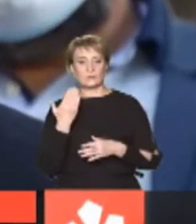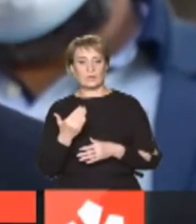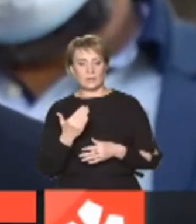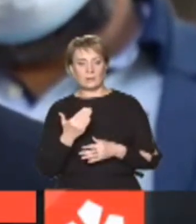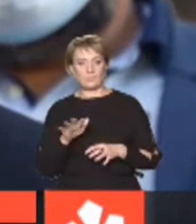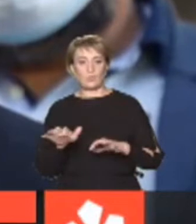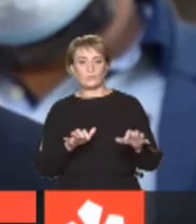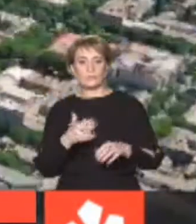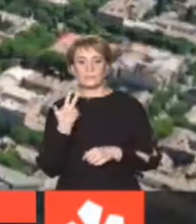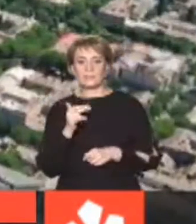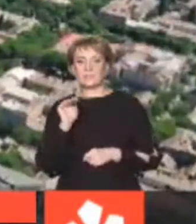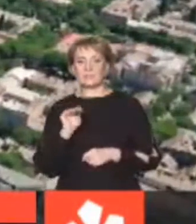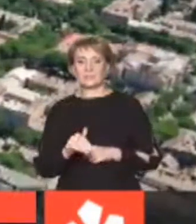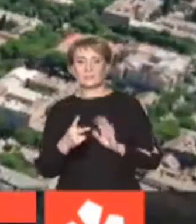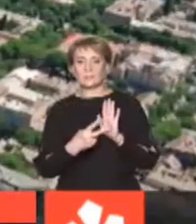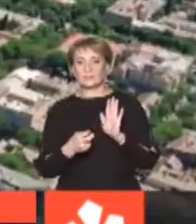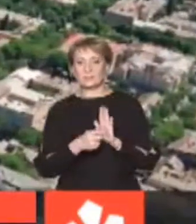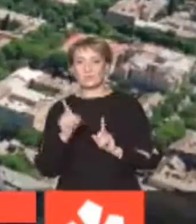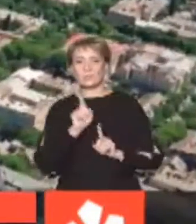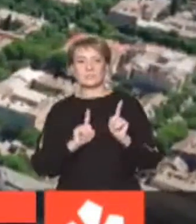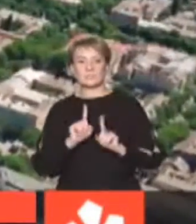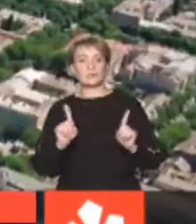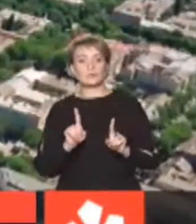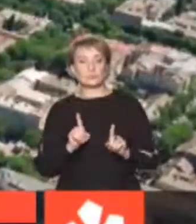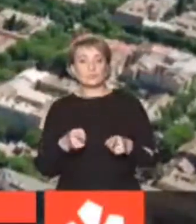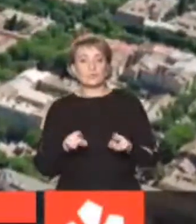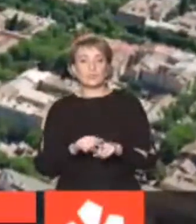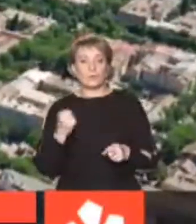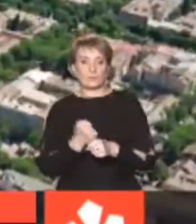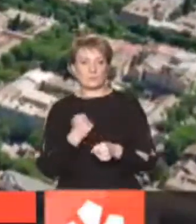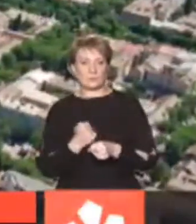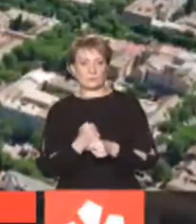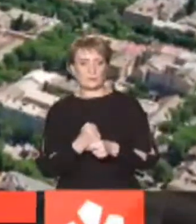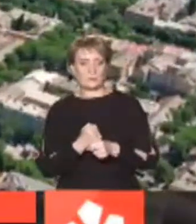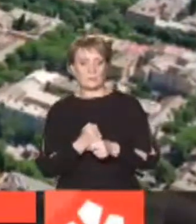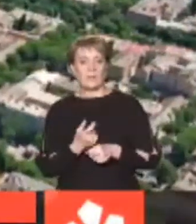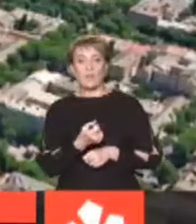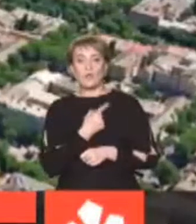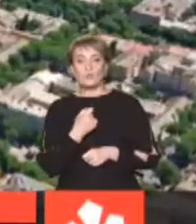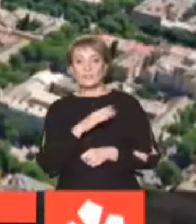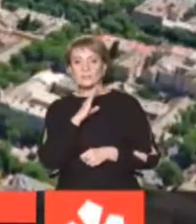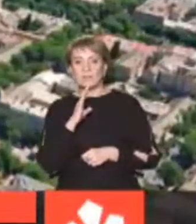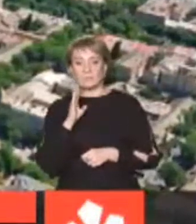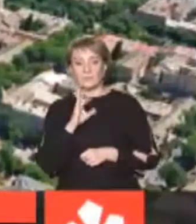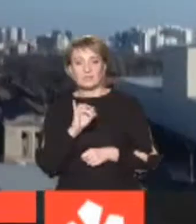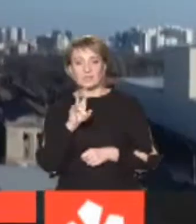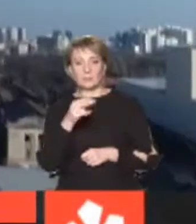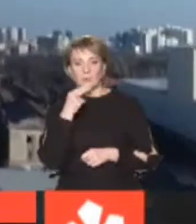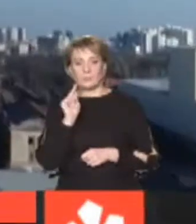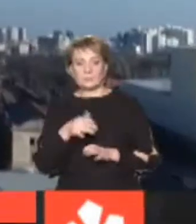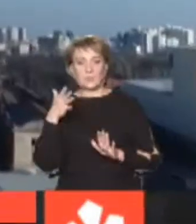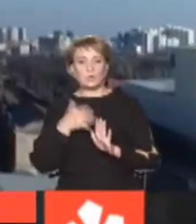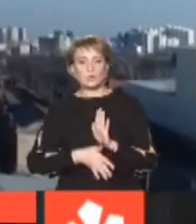оборудках. 3700 засідань. Що ж такого він зробив в Одесамама? Очільника міста НАБУ обвинувачує в